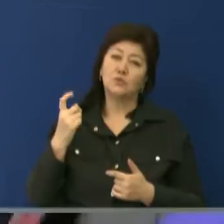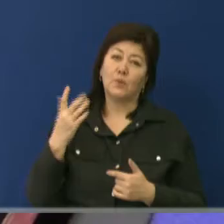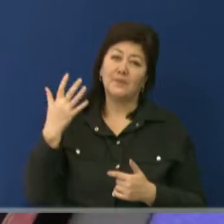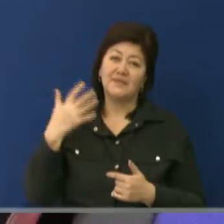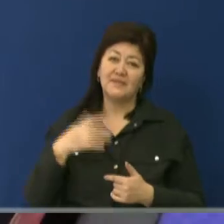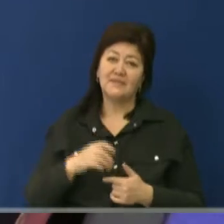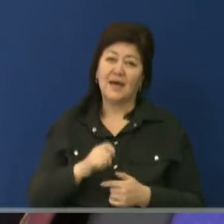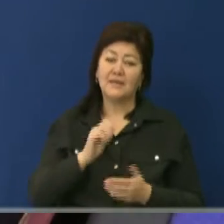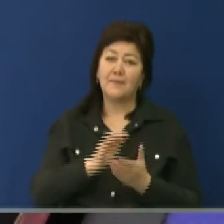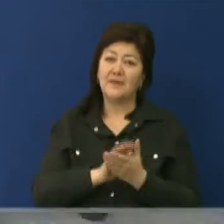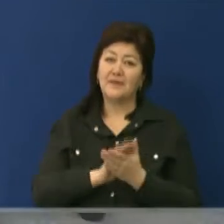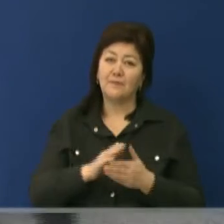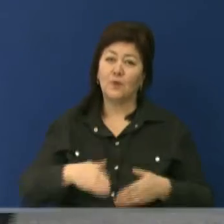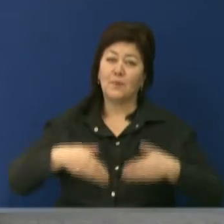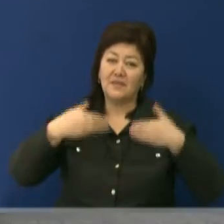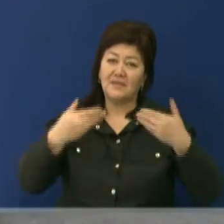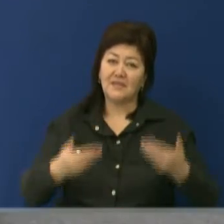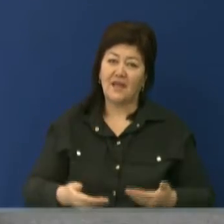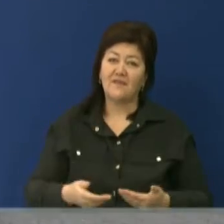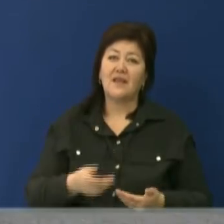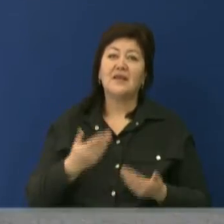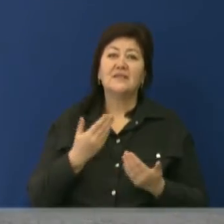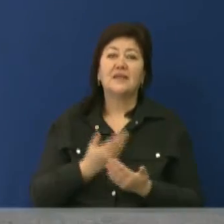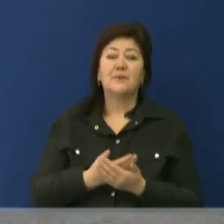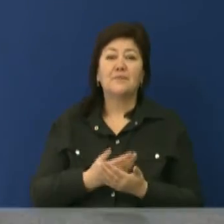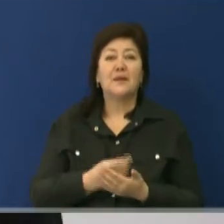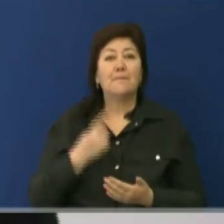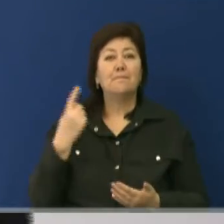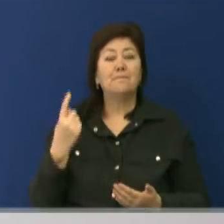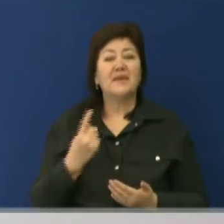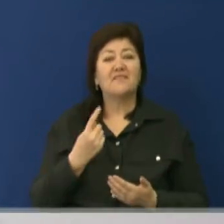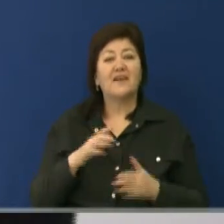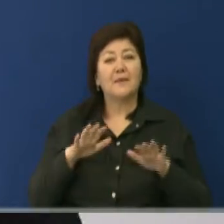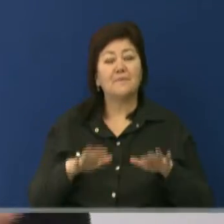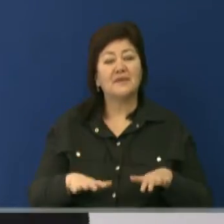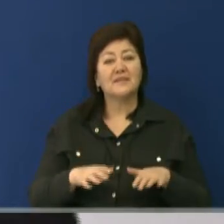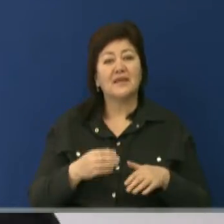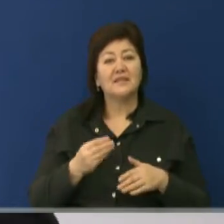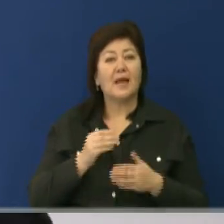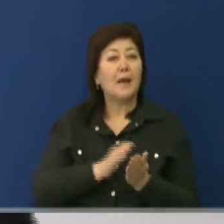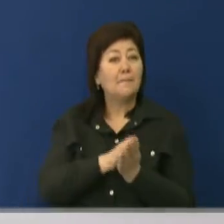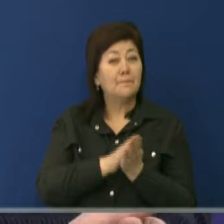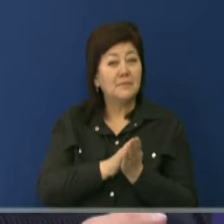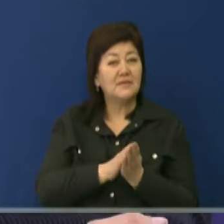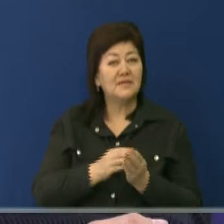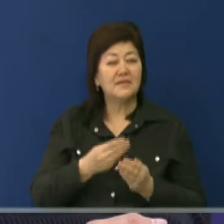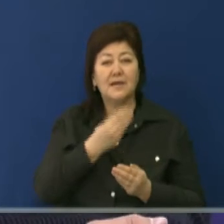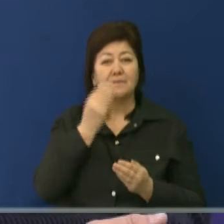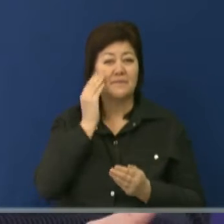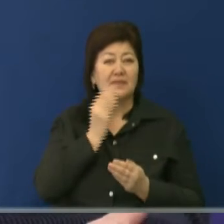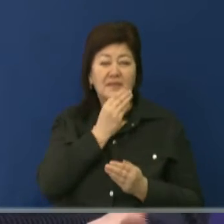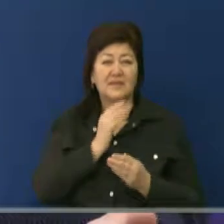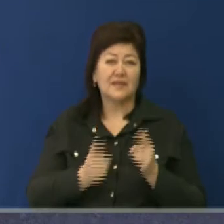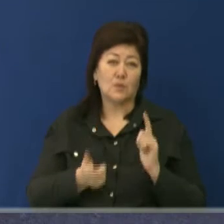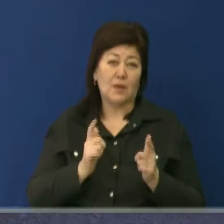қаржыландырылды. Осылайша Soap Line үздік жоба деп таңылды. Бұл табиғи косметика өндірісі, сабын, қатты су сабындар, шырақтар,